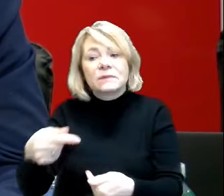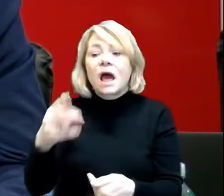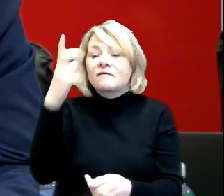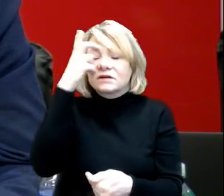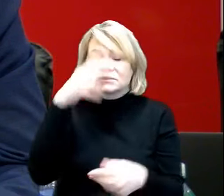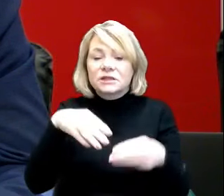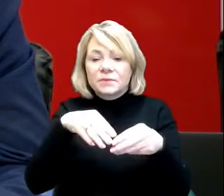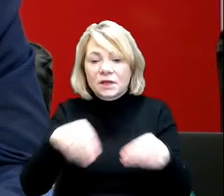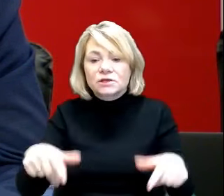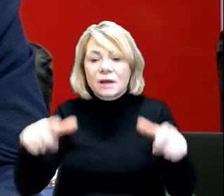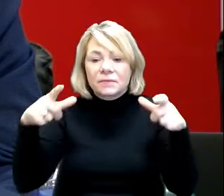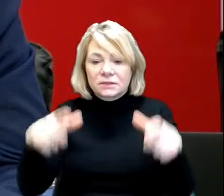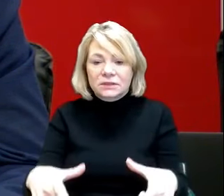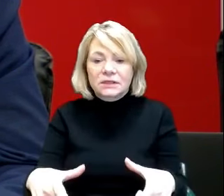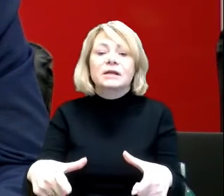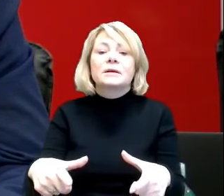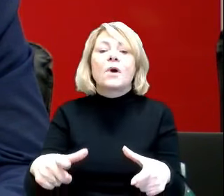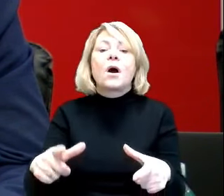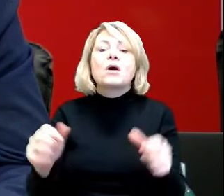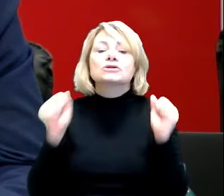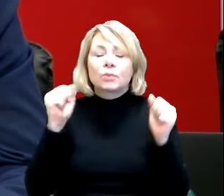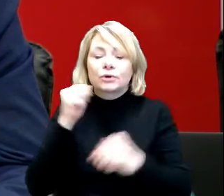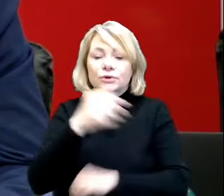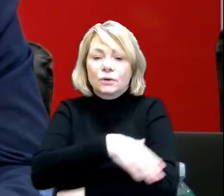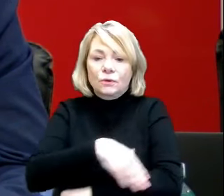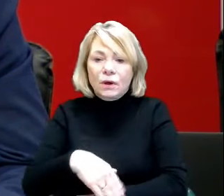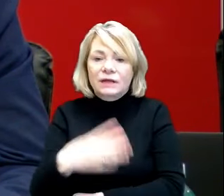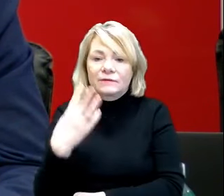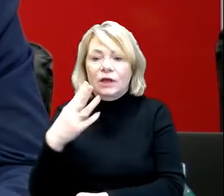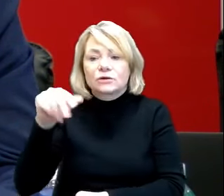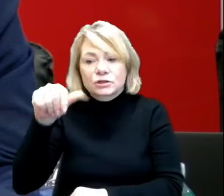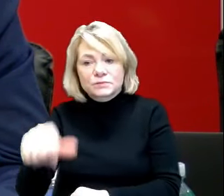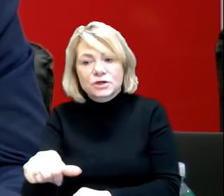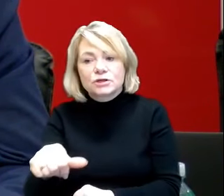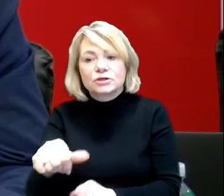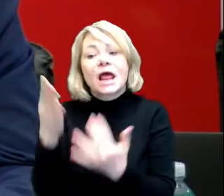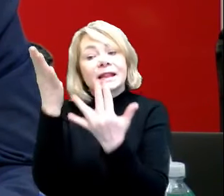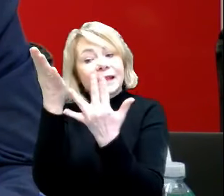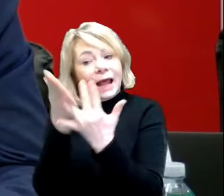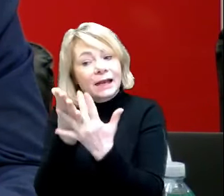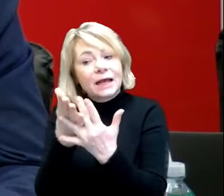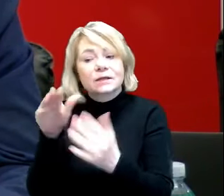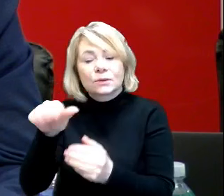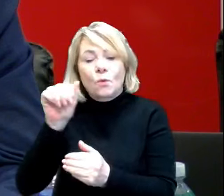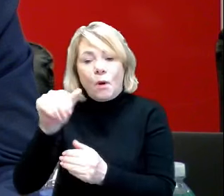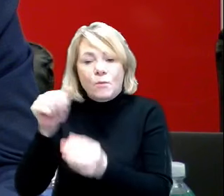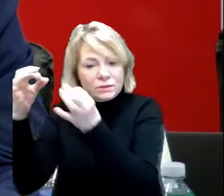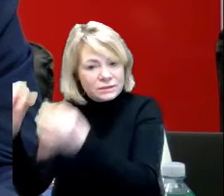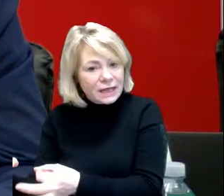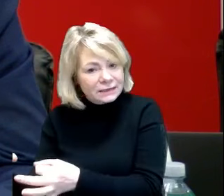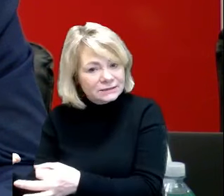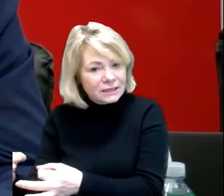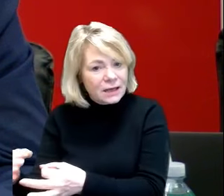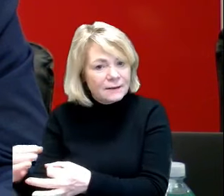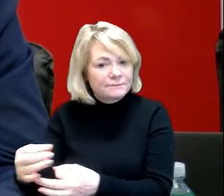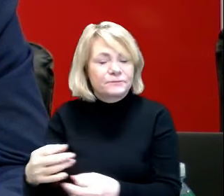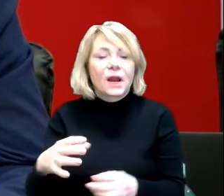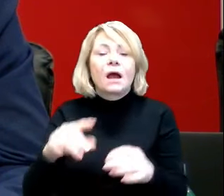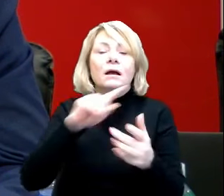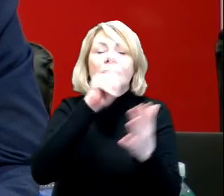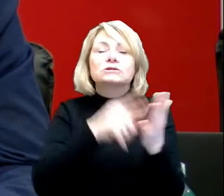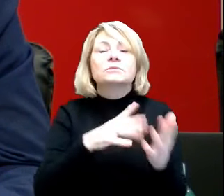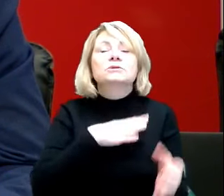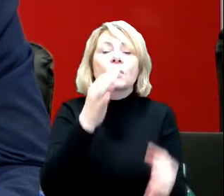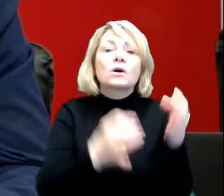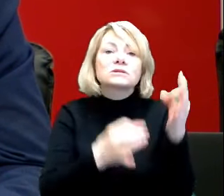sportininkų gatvė 46 klaipėda dalies nuomos teisę klausimas svarstytas ir pritarta miesto plėtros ir strateginio